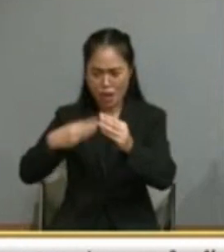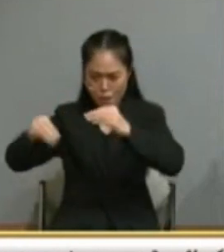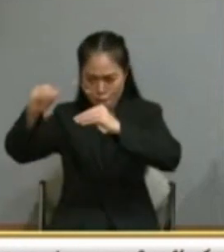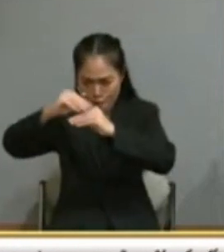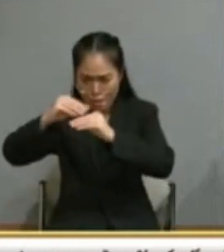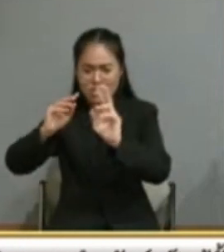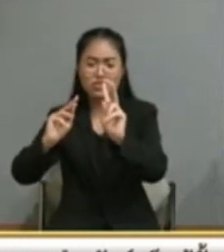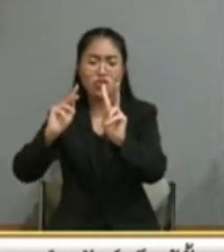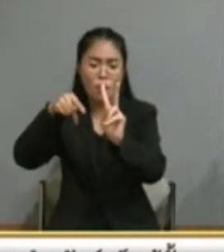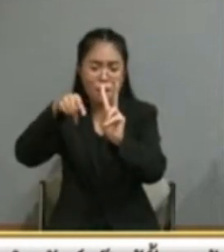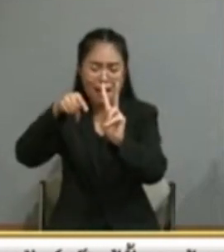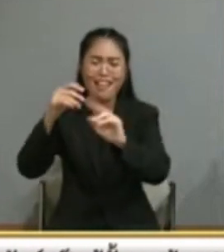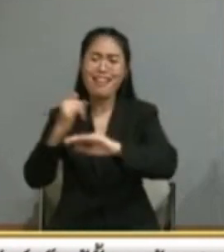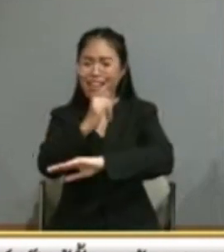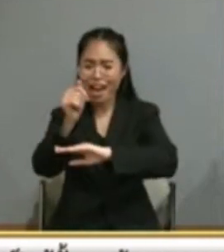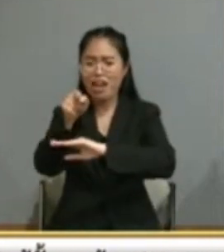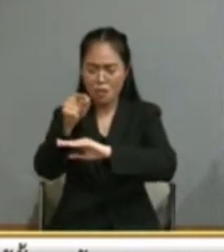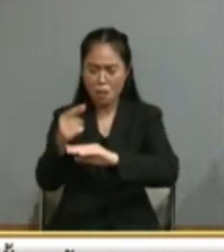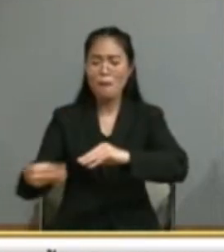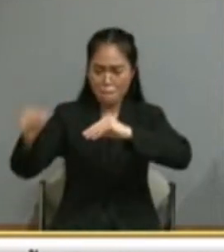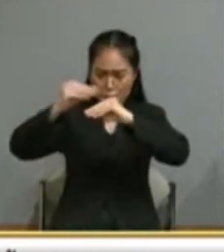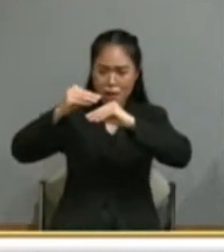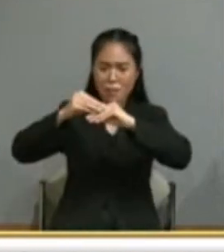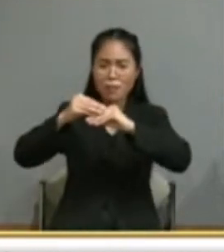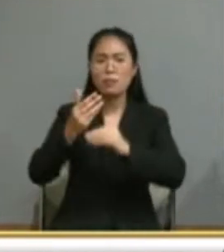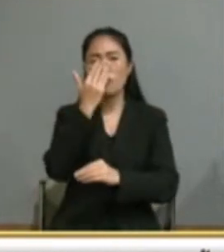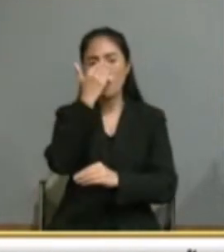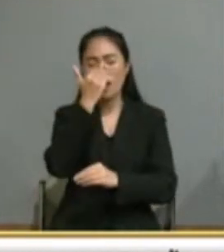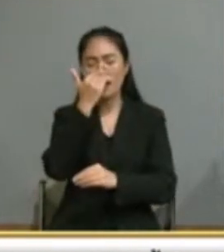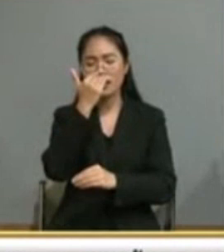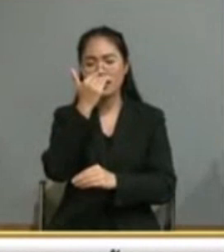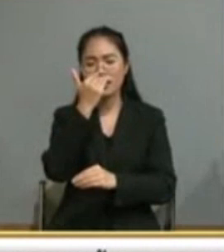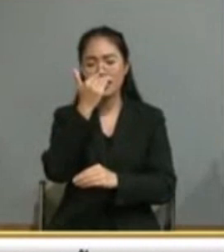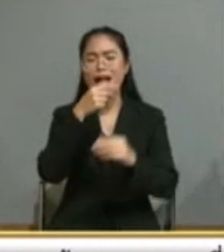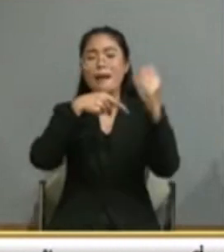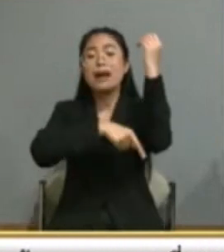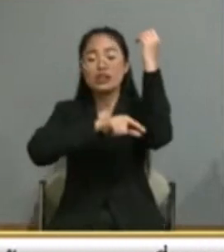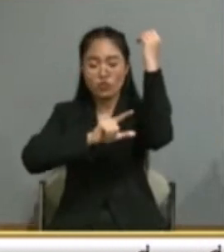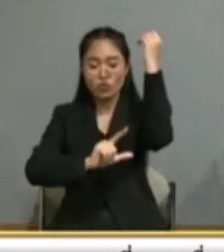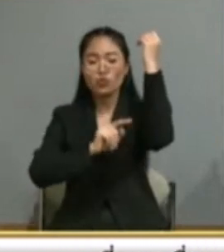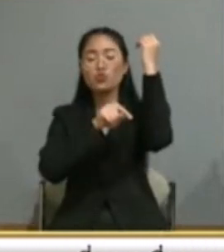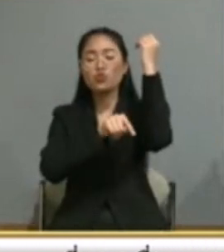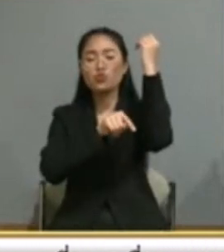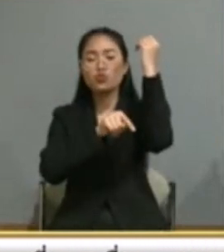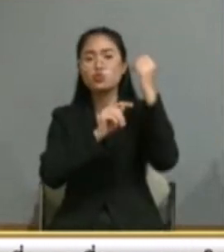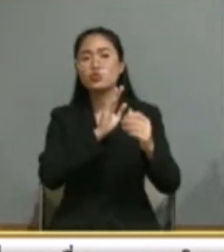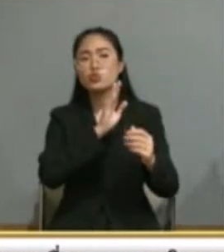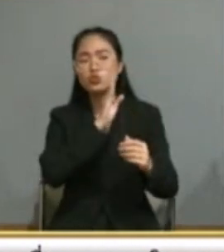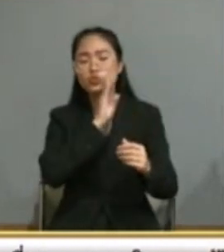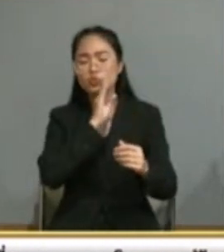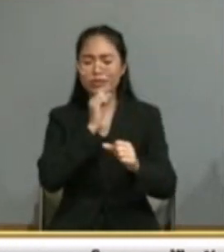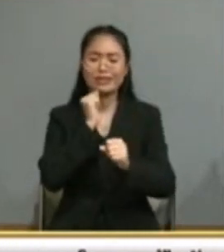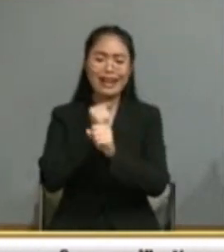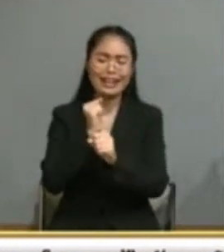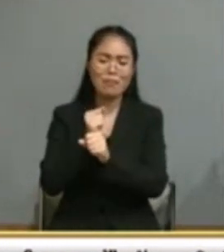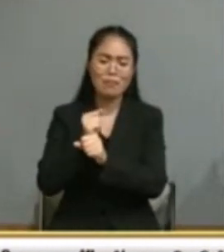ไลองผมฝากนะครับเพระว่า จริ ๆ แล้วพัฒนัD เนี่ย ถ้าuateมข